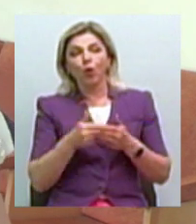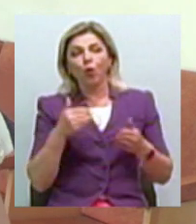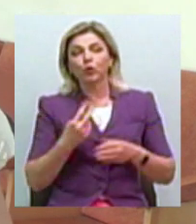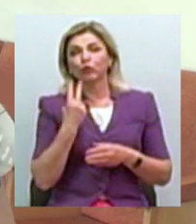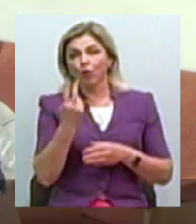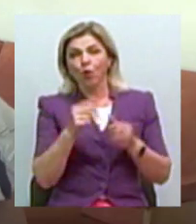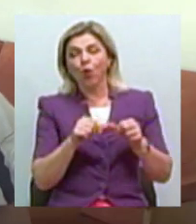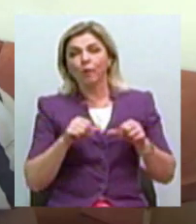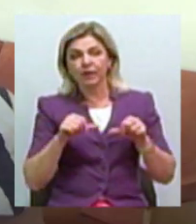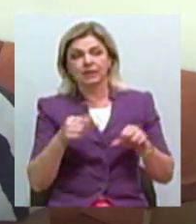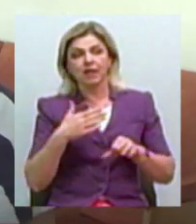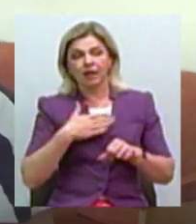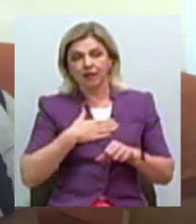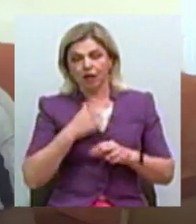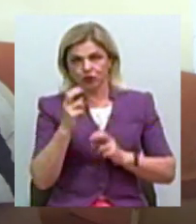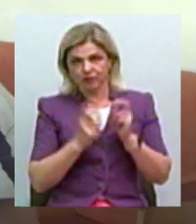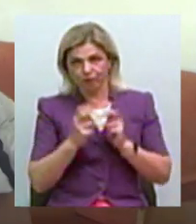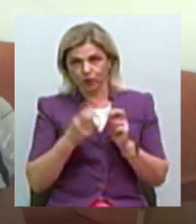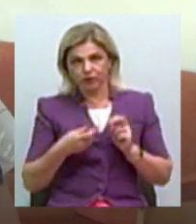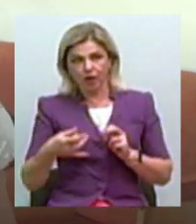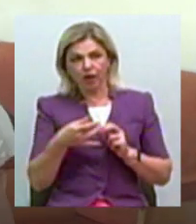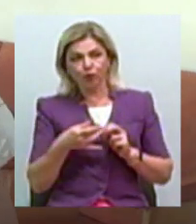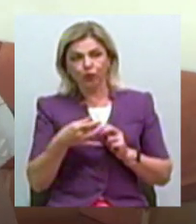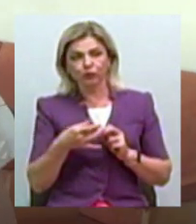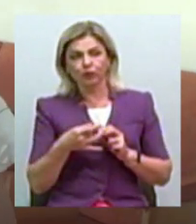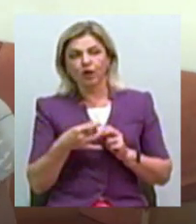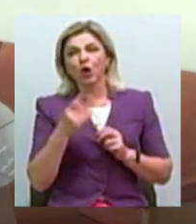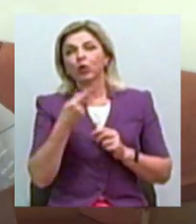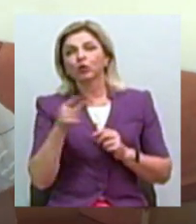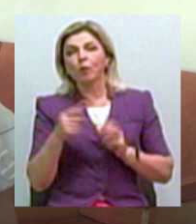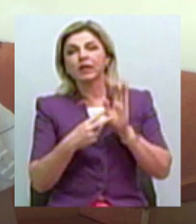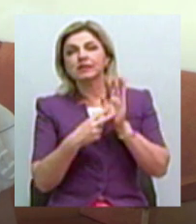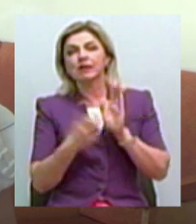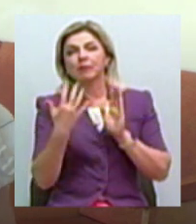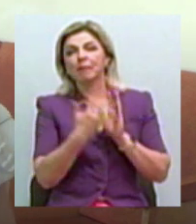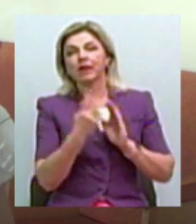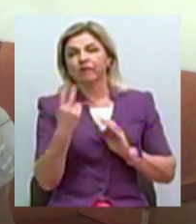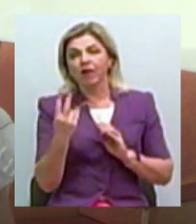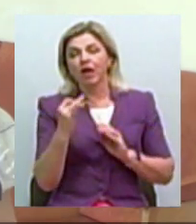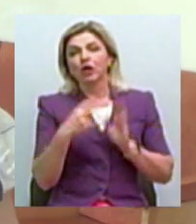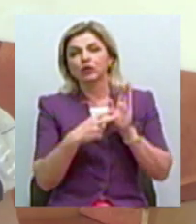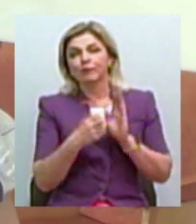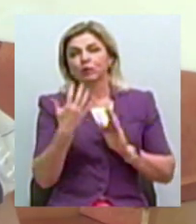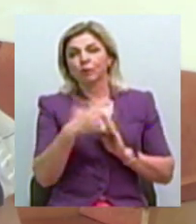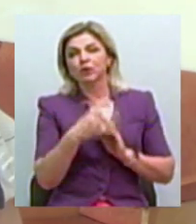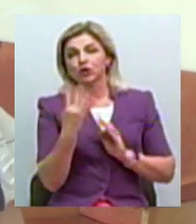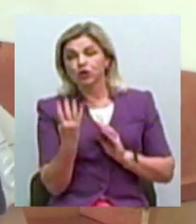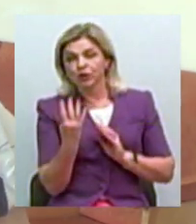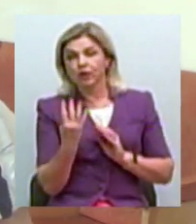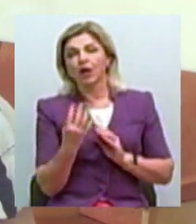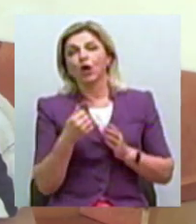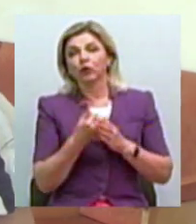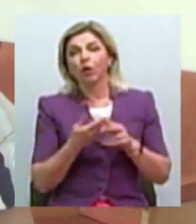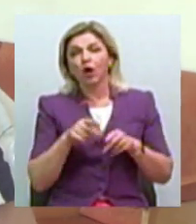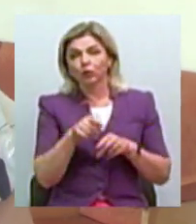Заводського району. Від двох комісій нашого Заводського району номер 752 та номер 754, до яких